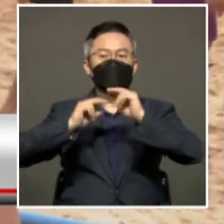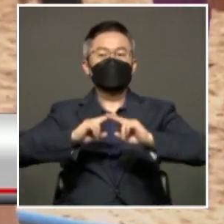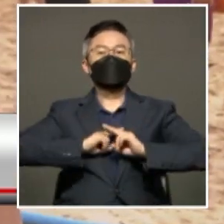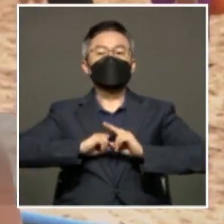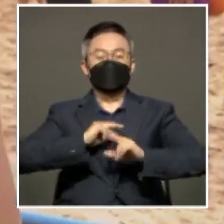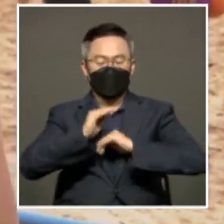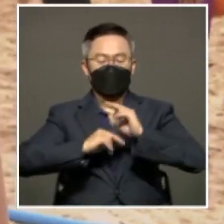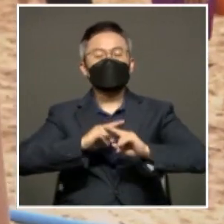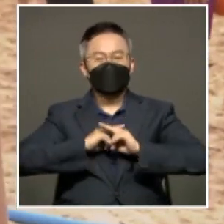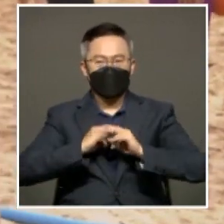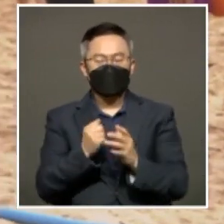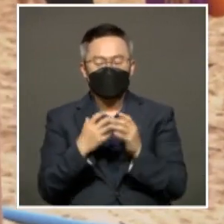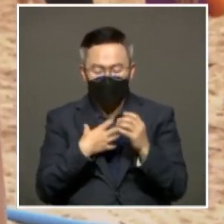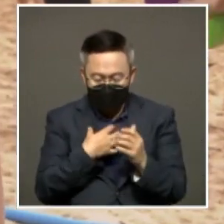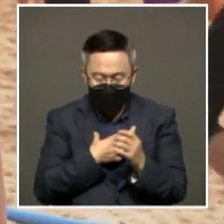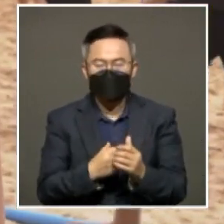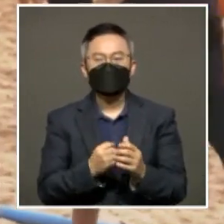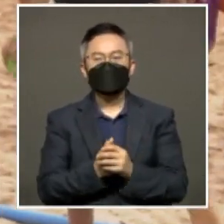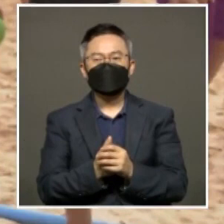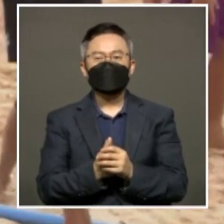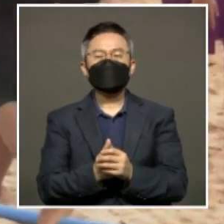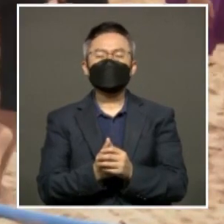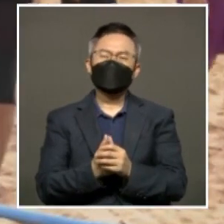พยายามที่จะเข้าไปเล่นลีก